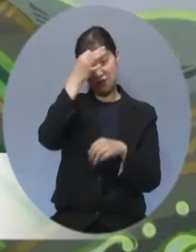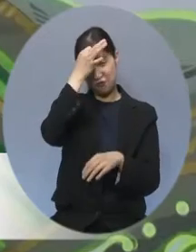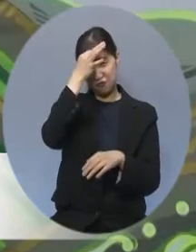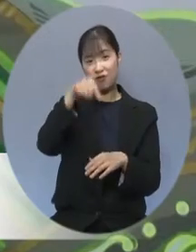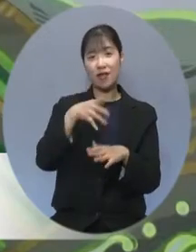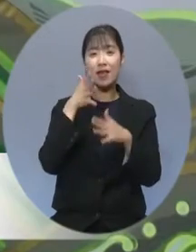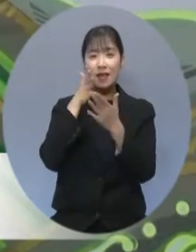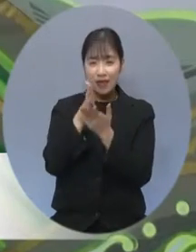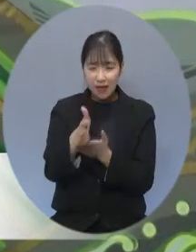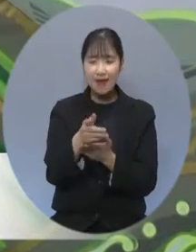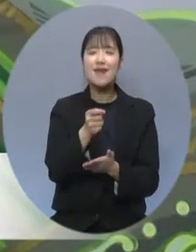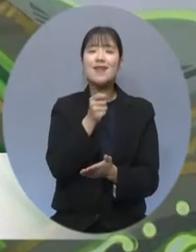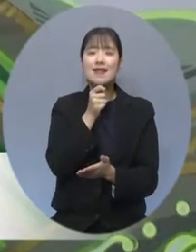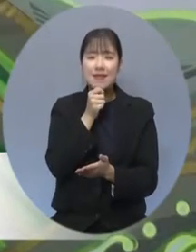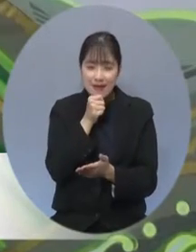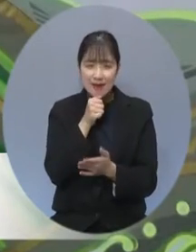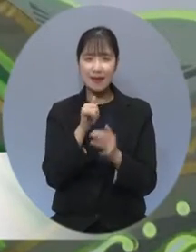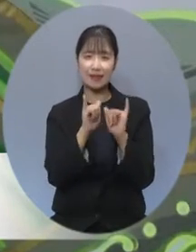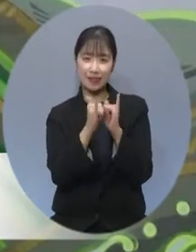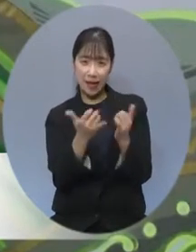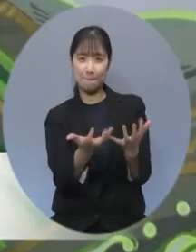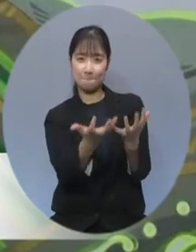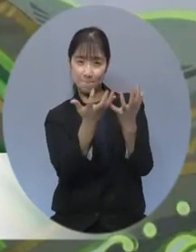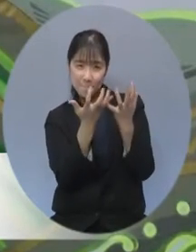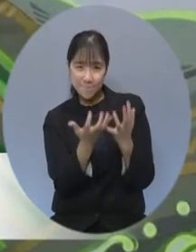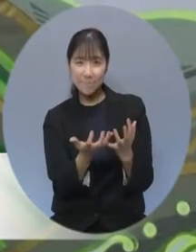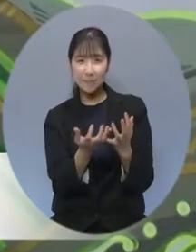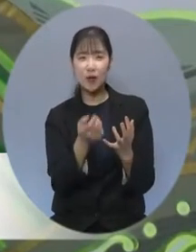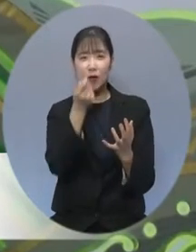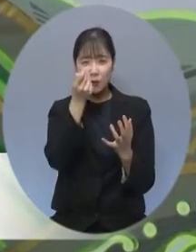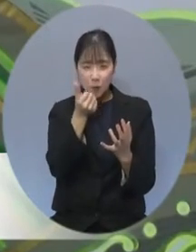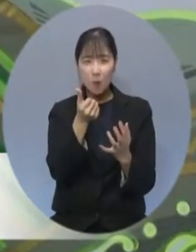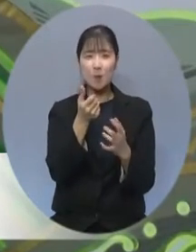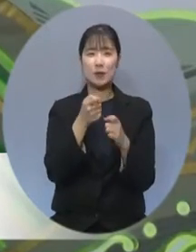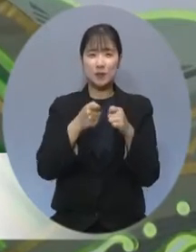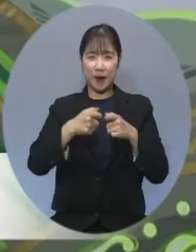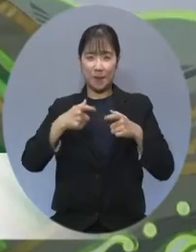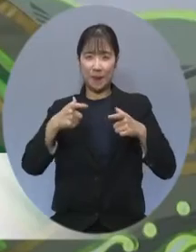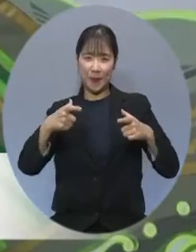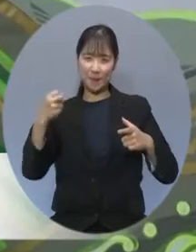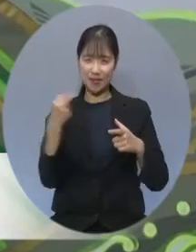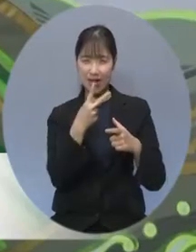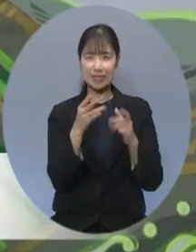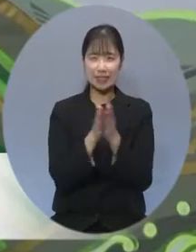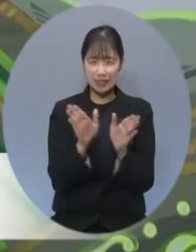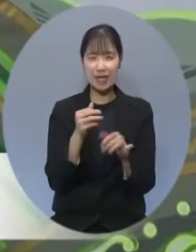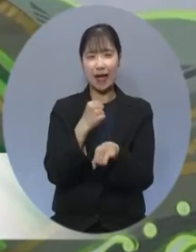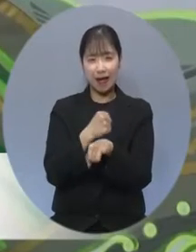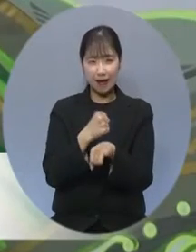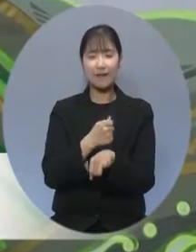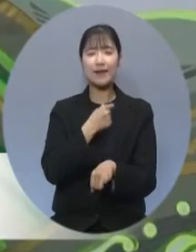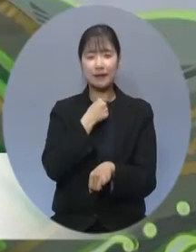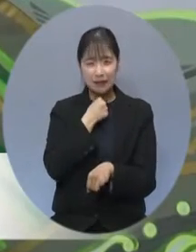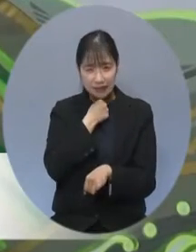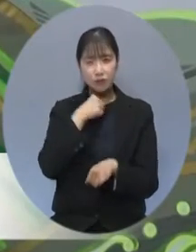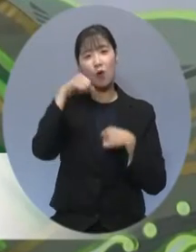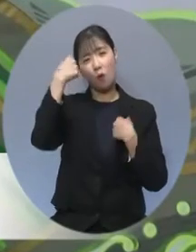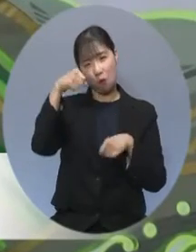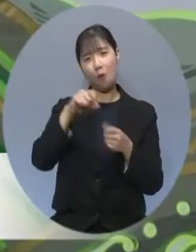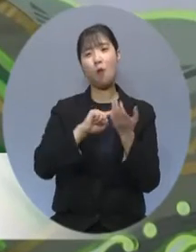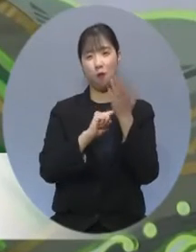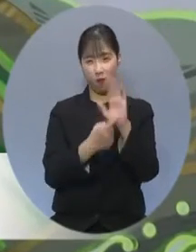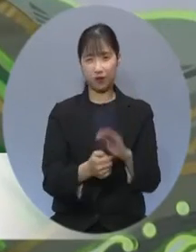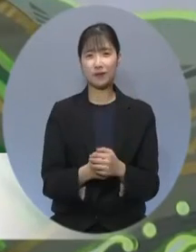작게나마 관람객들을 받아가지고요. 이제 조금씩 꿈틀거리면서 다시 한번 시작해보자라고 하는 의미로 공연을